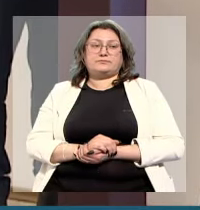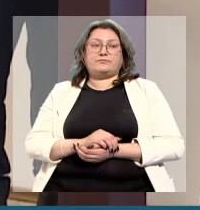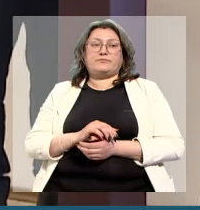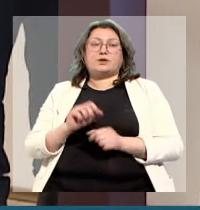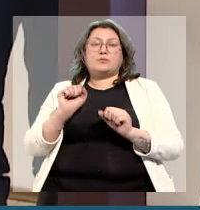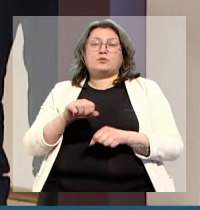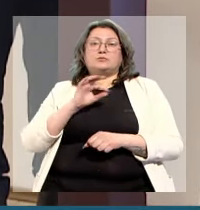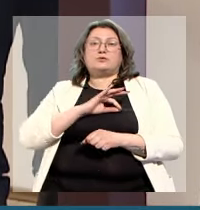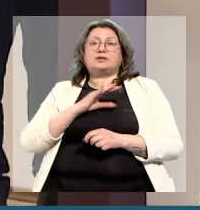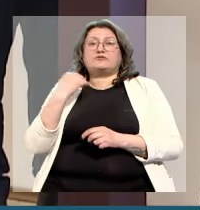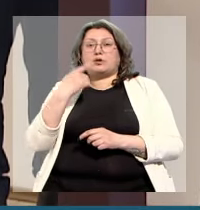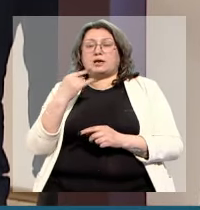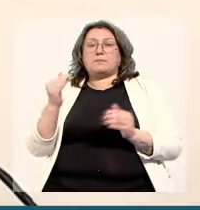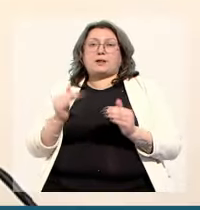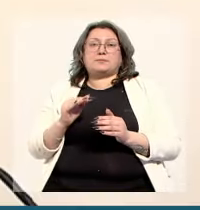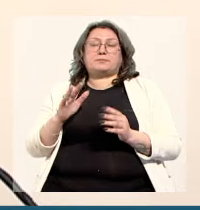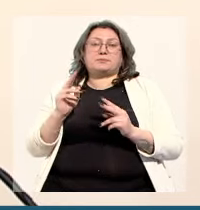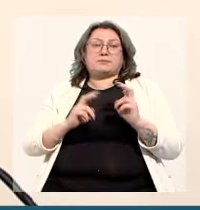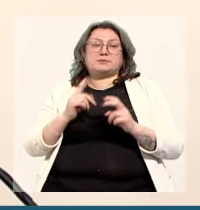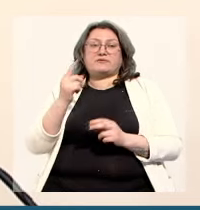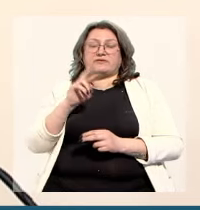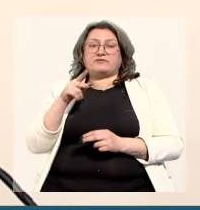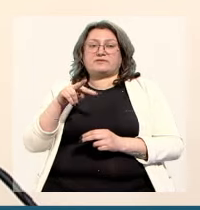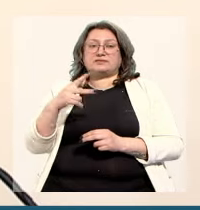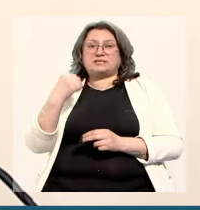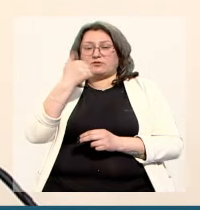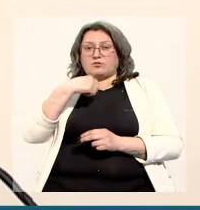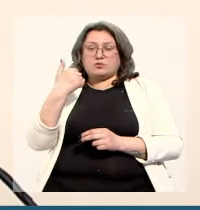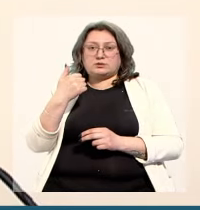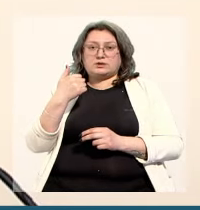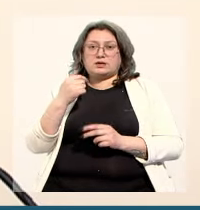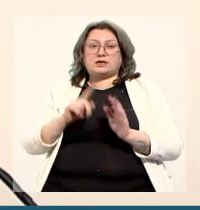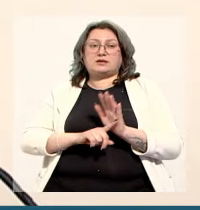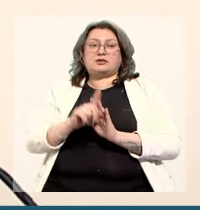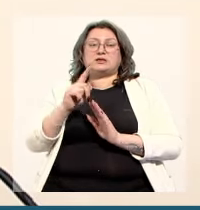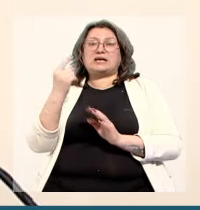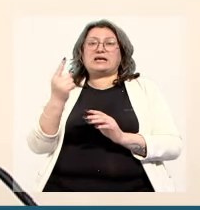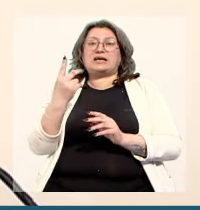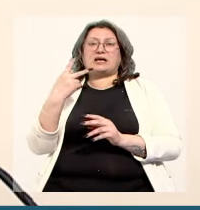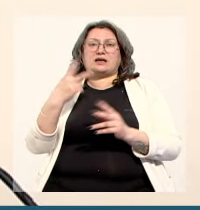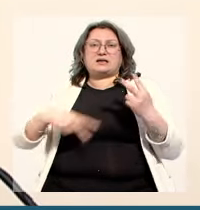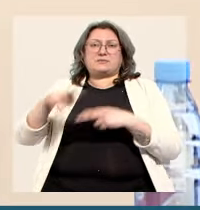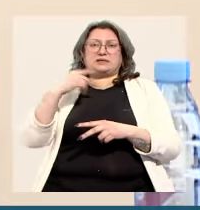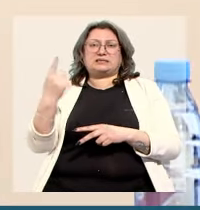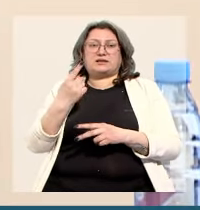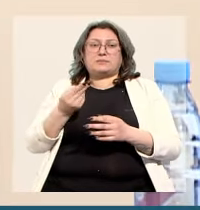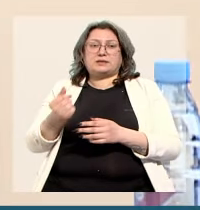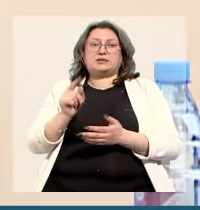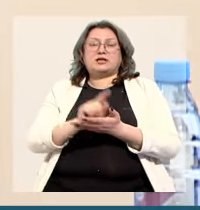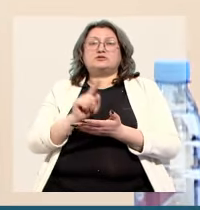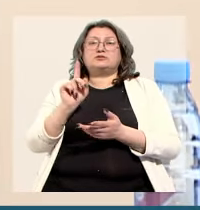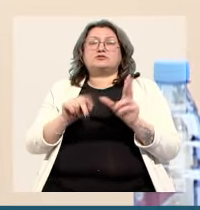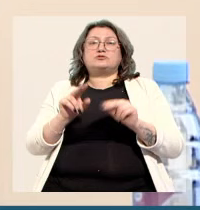2023 жылдың бірінші қаңтарынан бастап, Қазақстанда бірыңғай төлем енгізілді. Бұл дегеніміз барлық салықтар бойынша бір